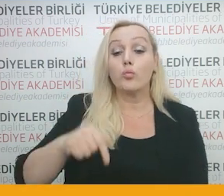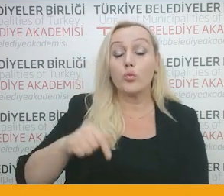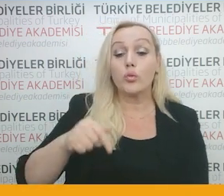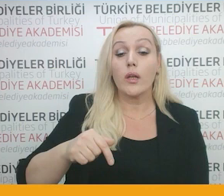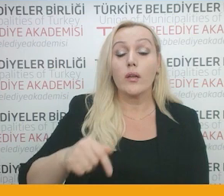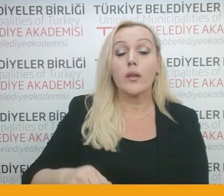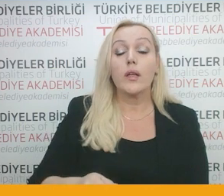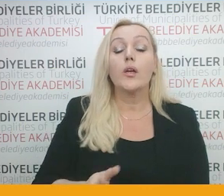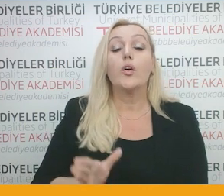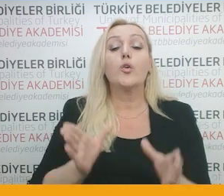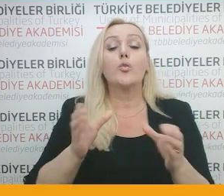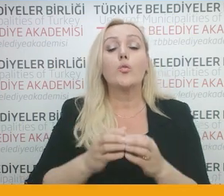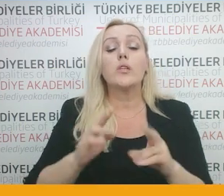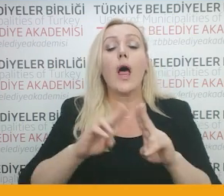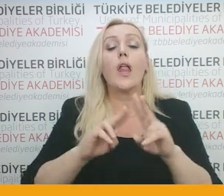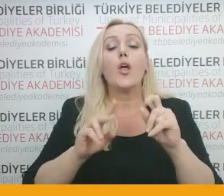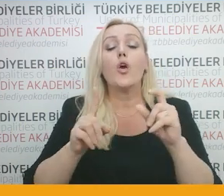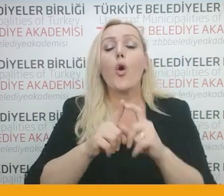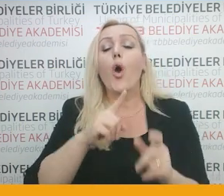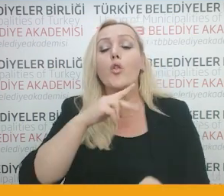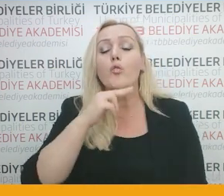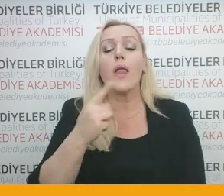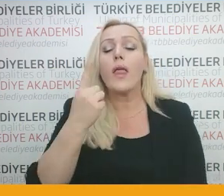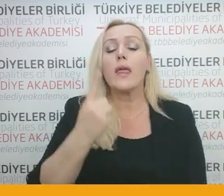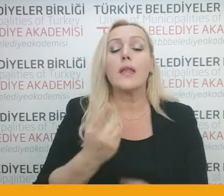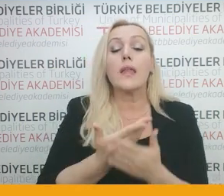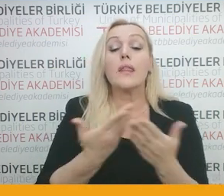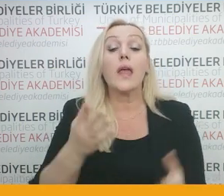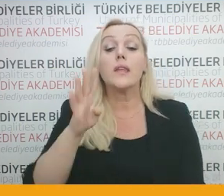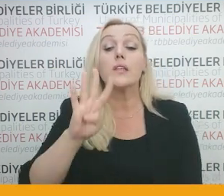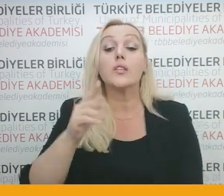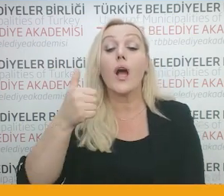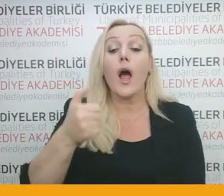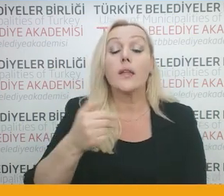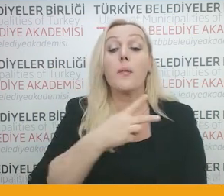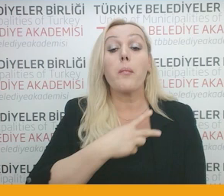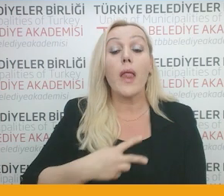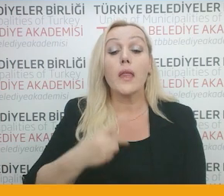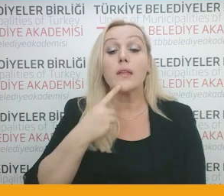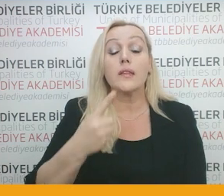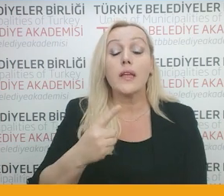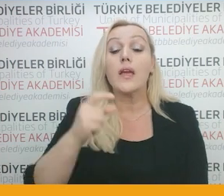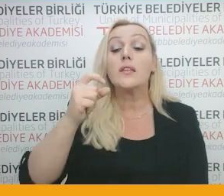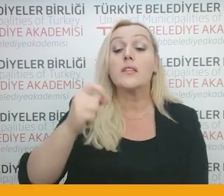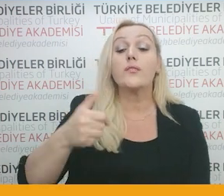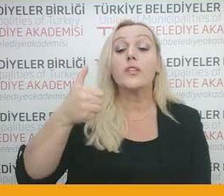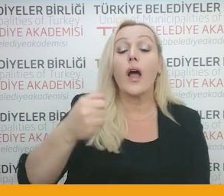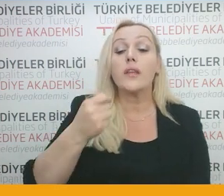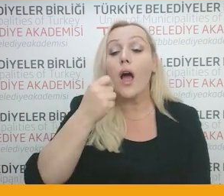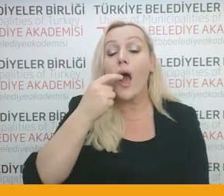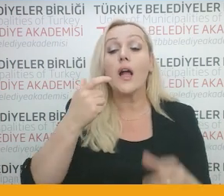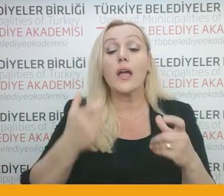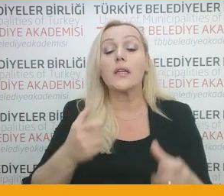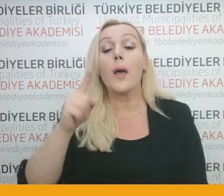Burada kurumsal kodlamada arkadaşlar ilk sütun neydi? 46. Bu bir belediye dedik. İkinci sütunda 06. Ankara'dan